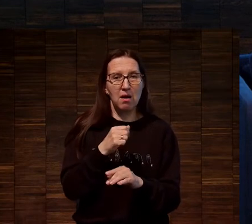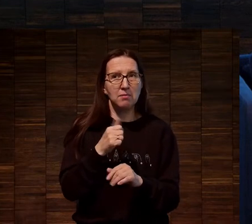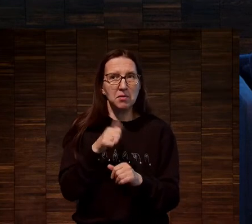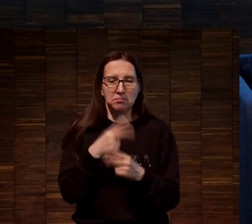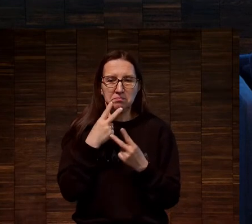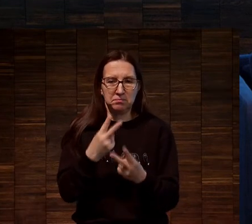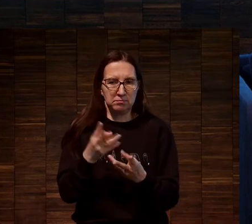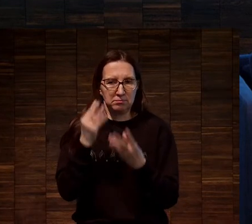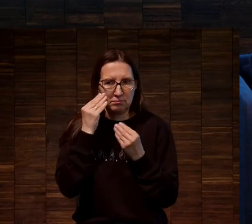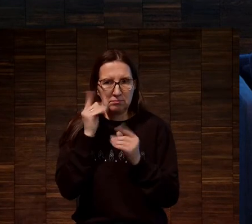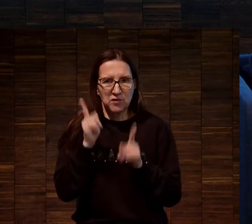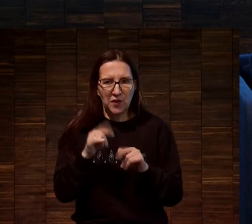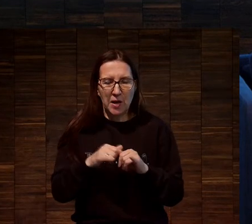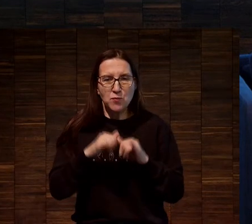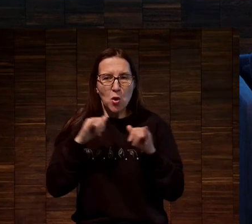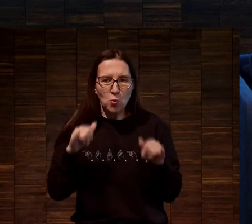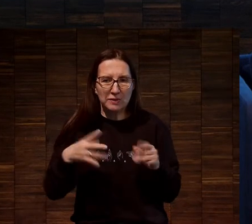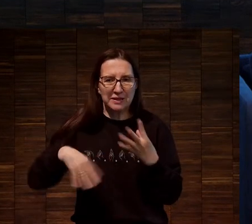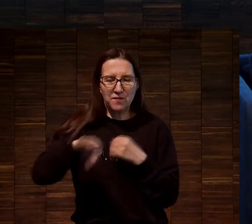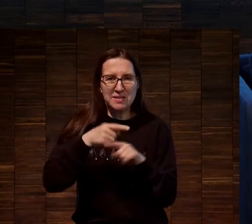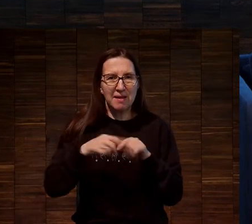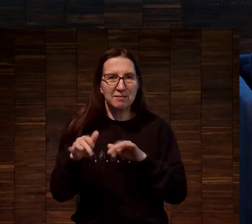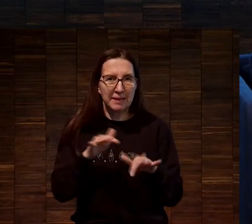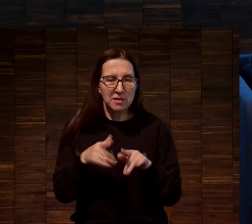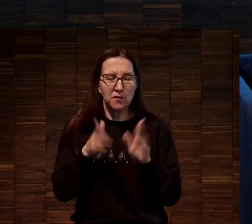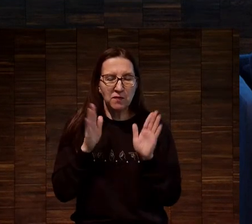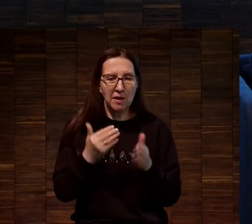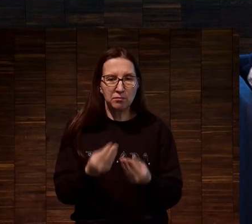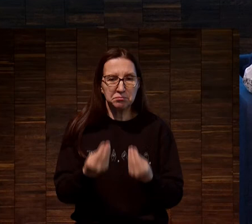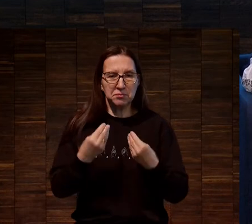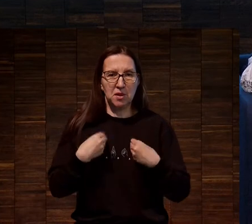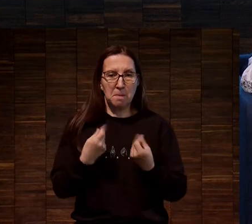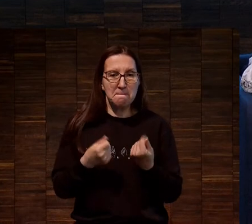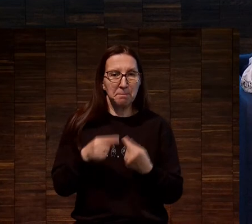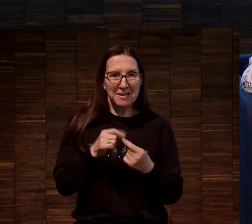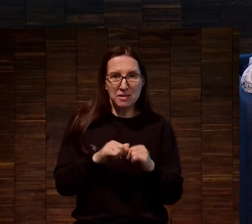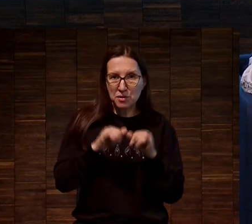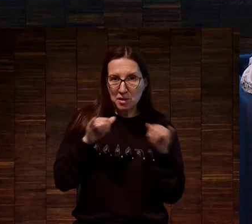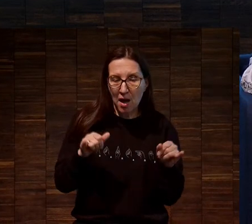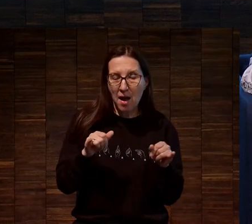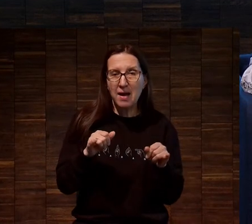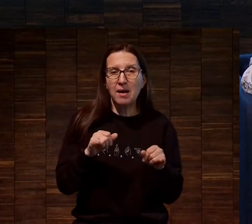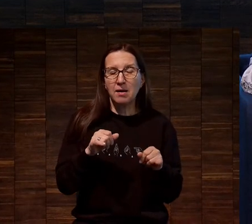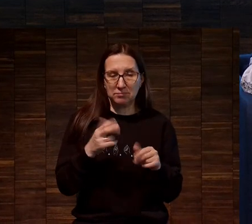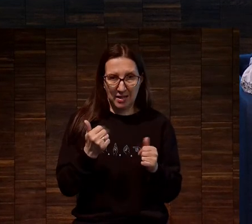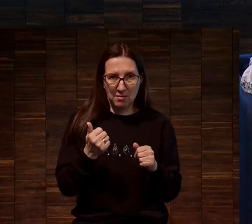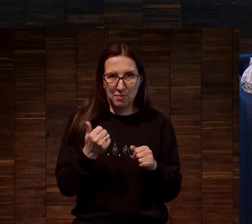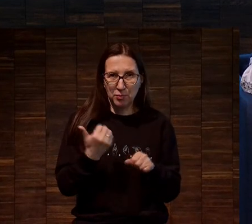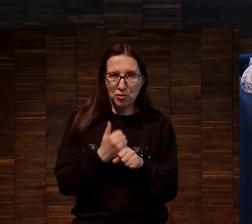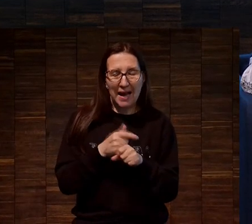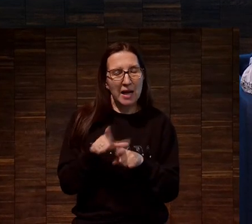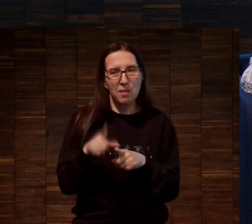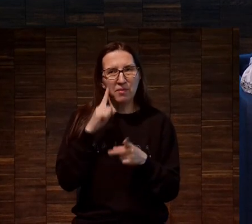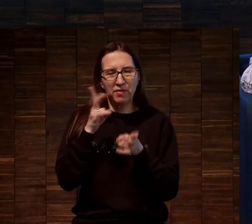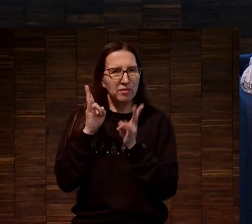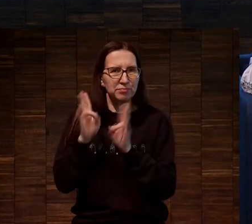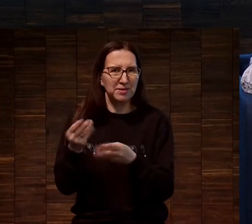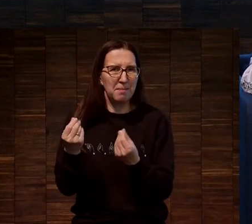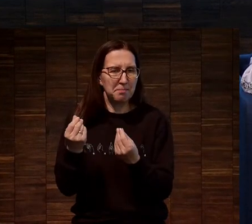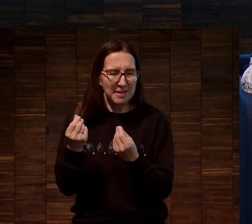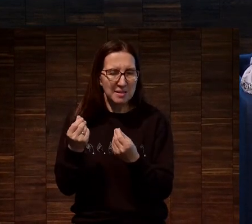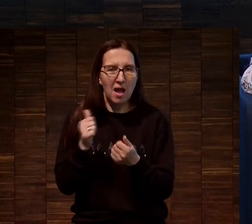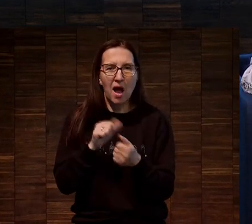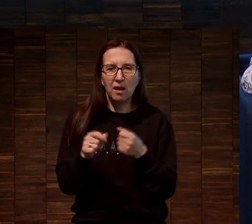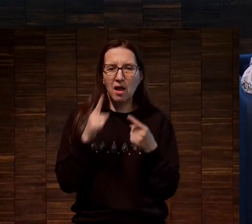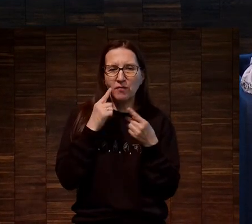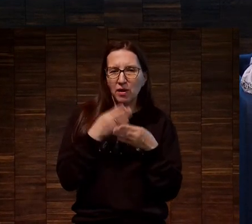да, и вы увидели, как рост, как вот эти все действия, да, они приводят к какому-то бизнес-росту. Или вы здесь отказываетесь от какой-то бизнес-составляющей, вы больше